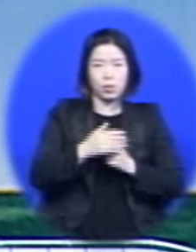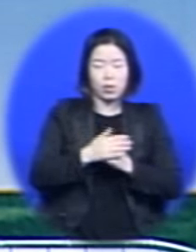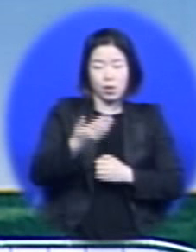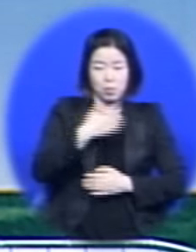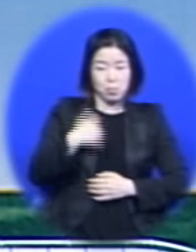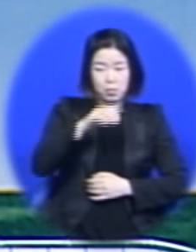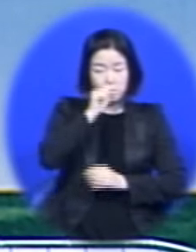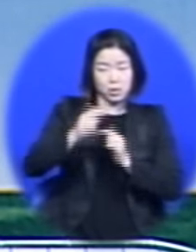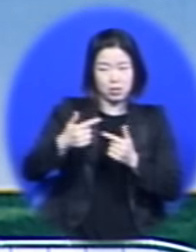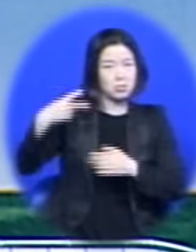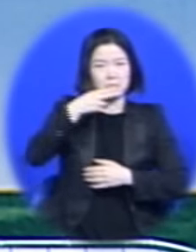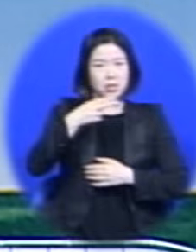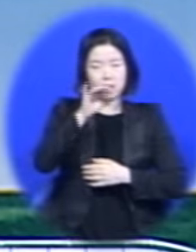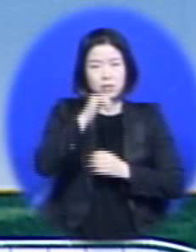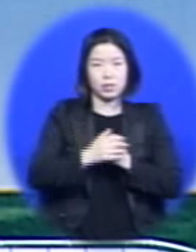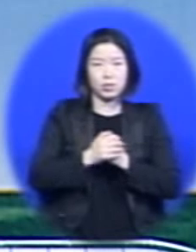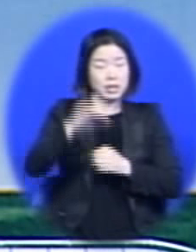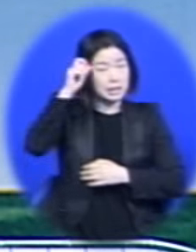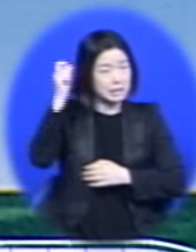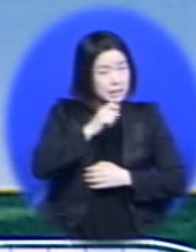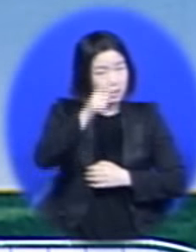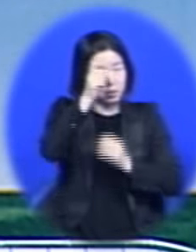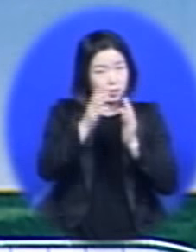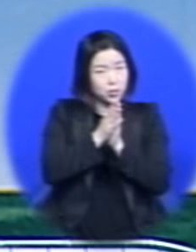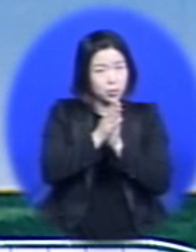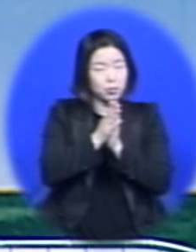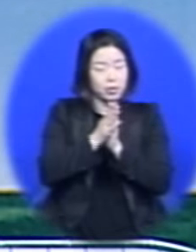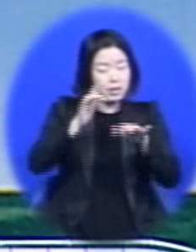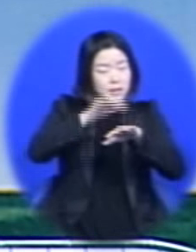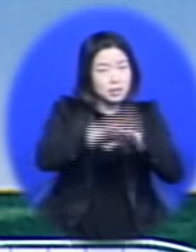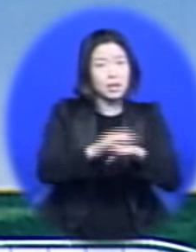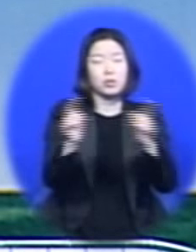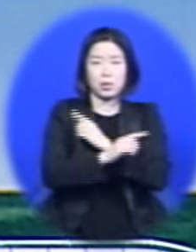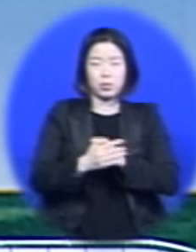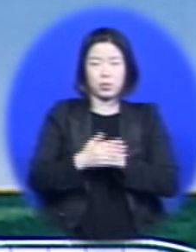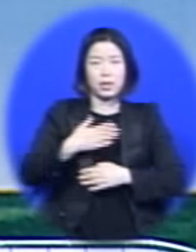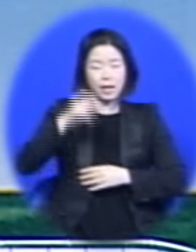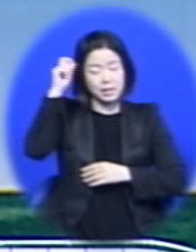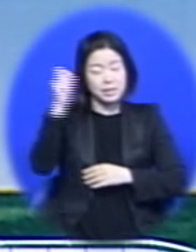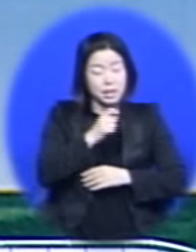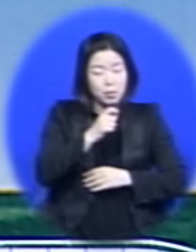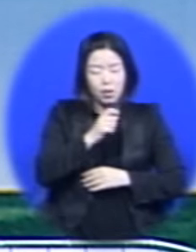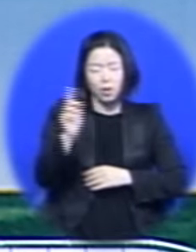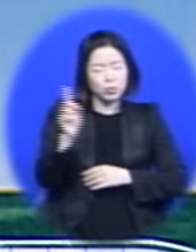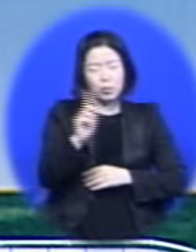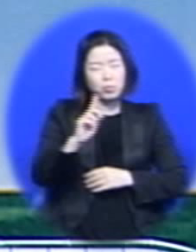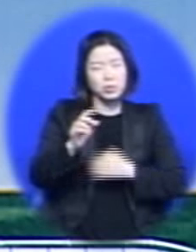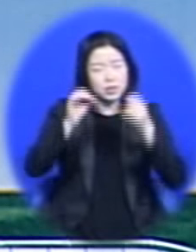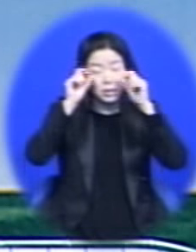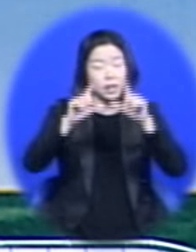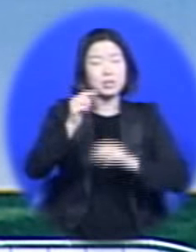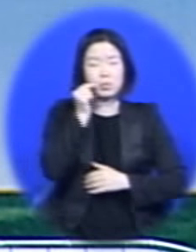끊어버립니다. 새벽기도 체질도 바뀐다니까. 나는 새벽에 도무지 일어날 수가 없어 이런 사람도 암에